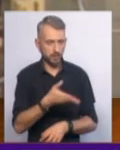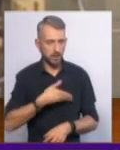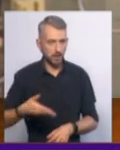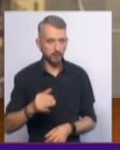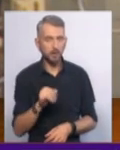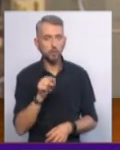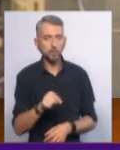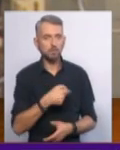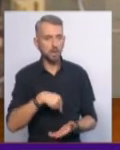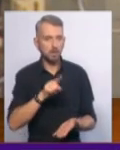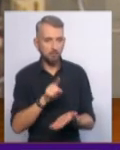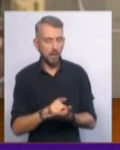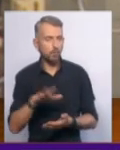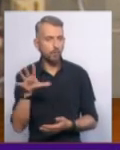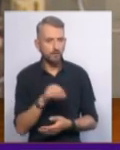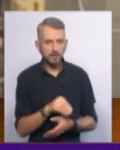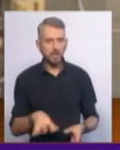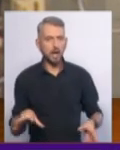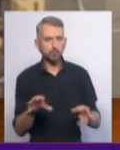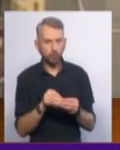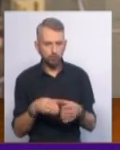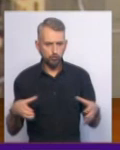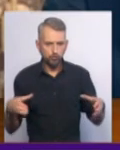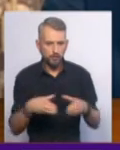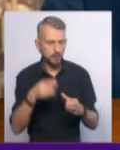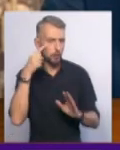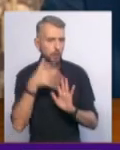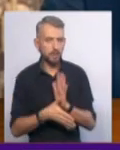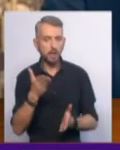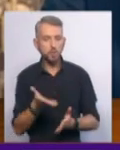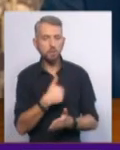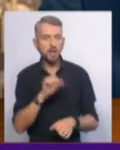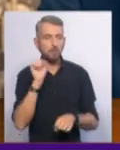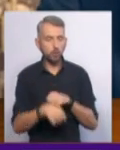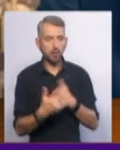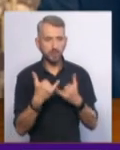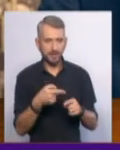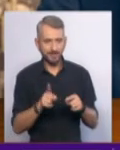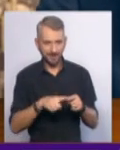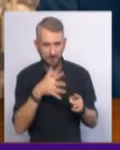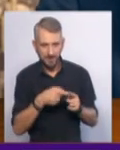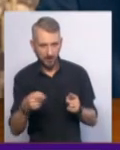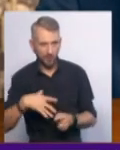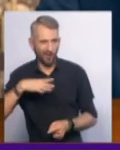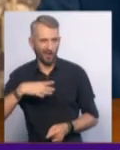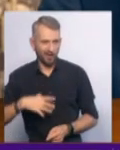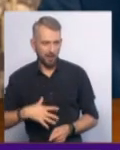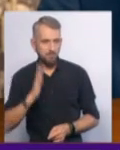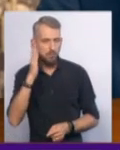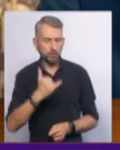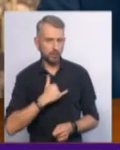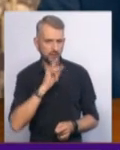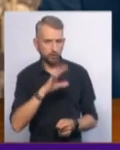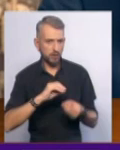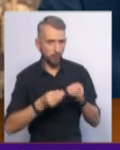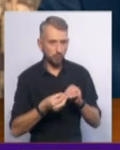тут ми маємо всі разом згуртуватися і розуміти, що якщо ми подолаємо зараз цей період, то в майбутньому у нас не буде проблеми